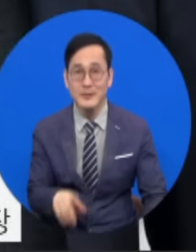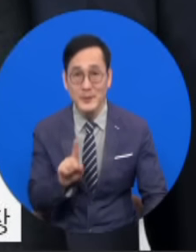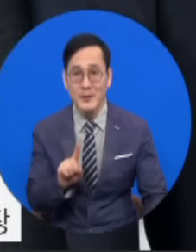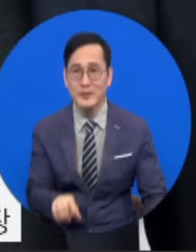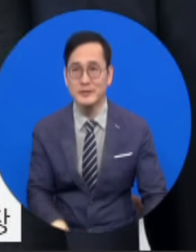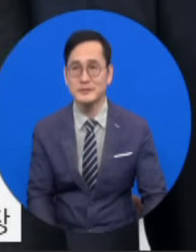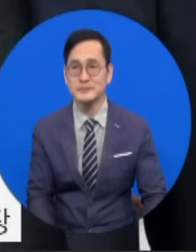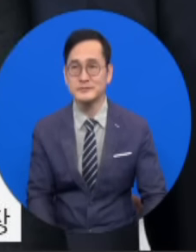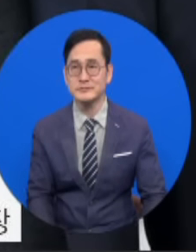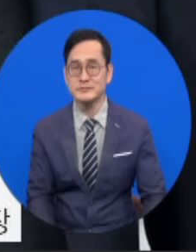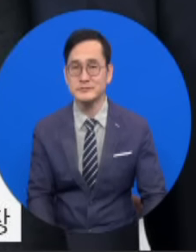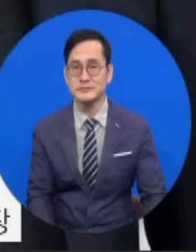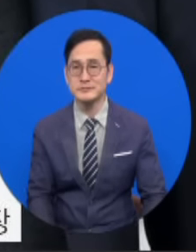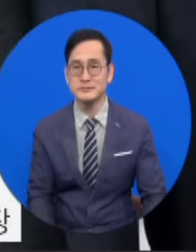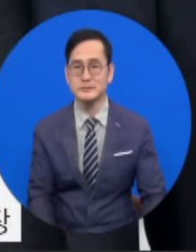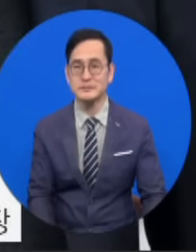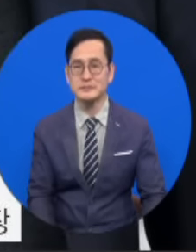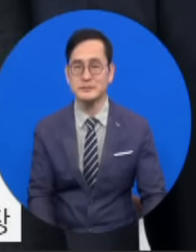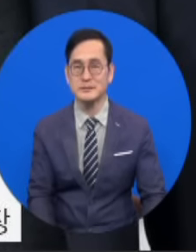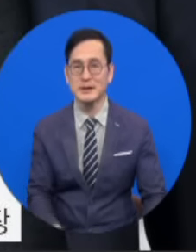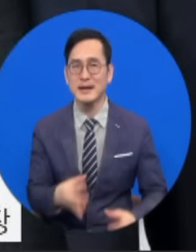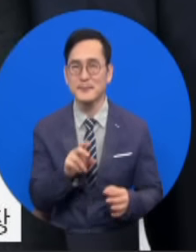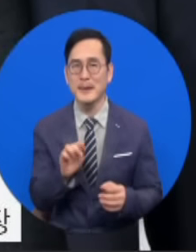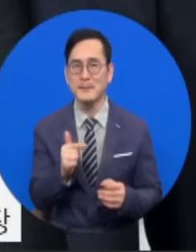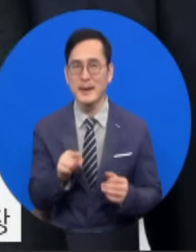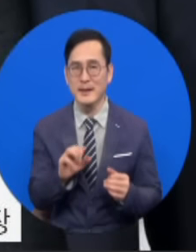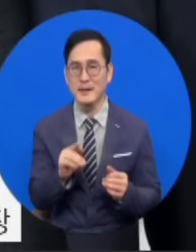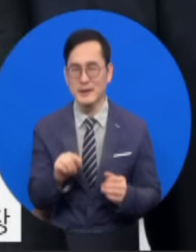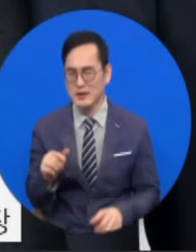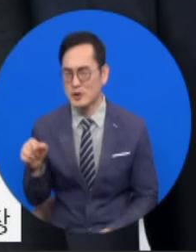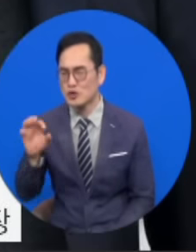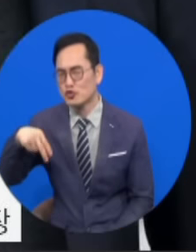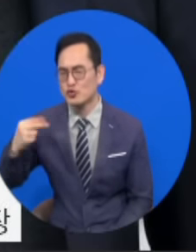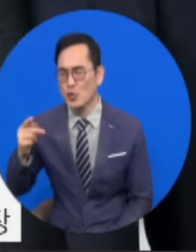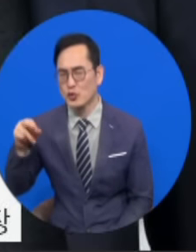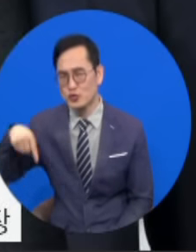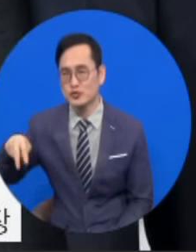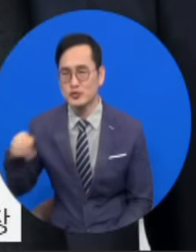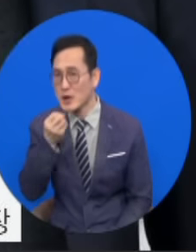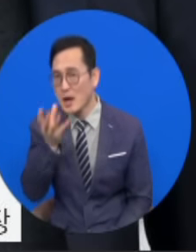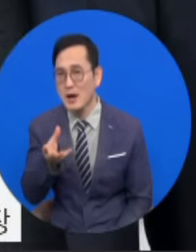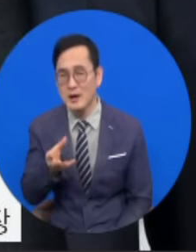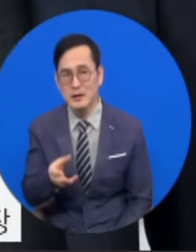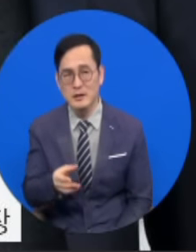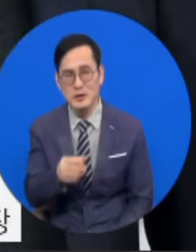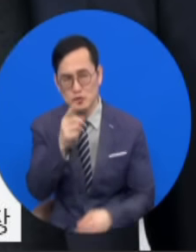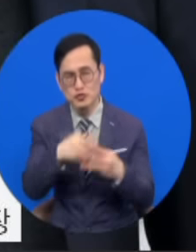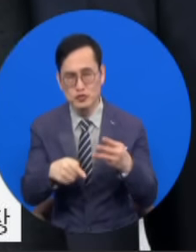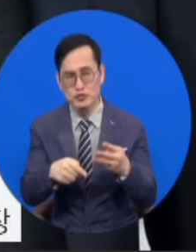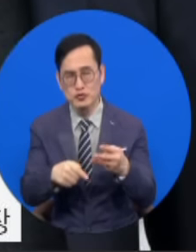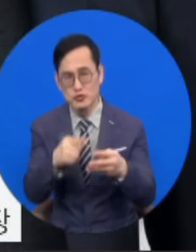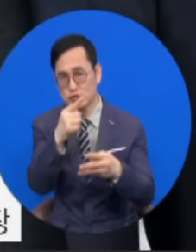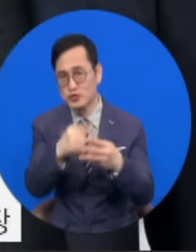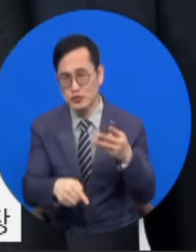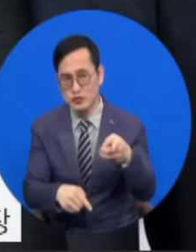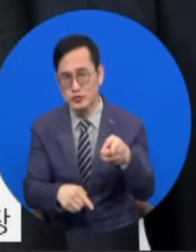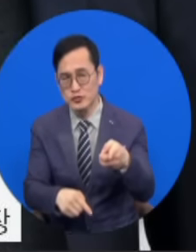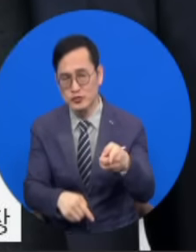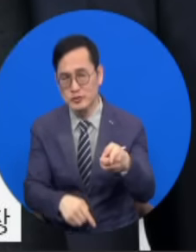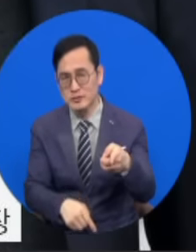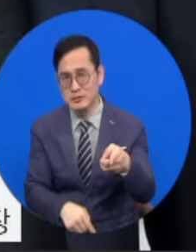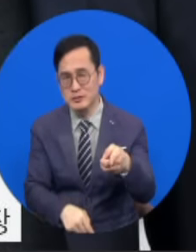이동기전 본부장의 진술 뉴스 타파 윤성열 수사 무마 의욕 보도 다음날 봤어 봤지